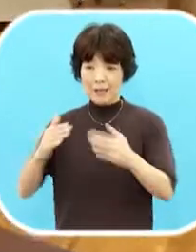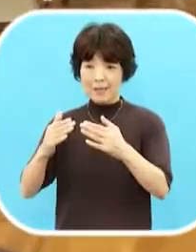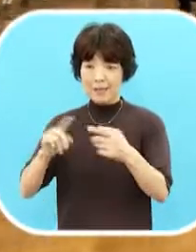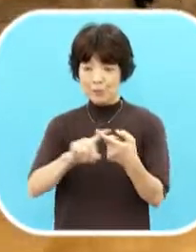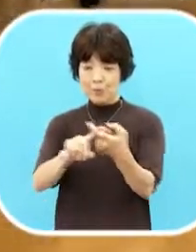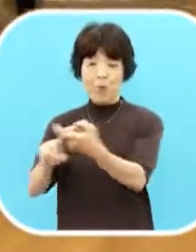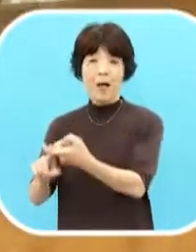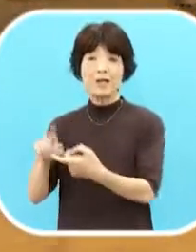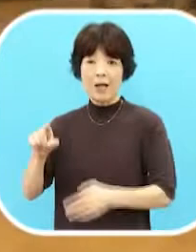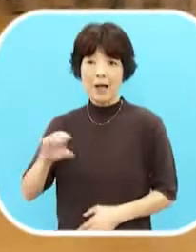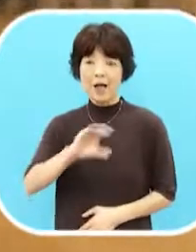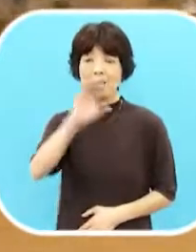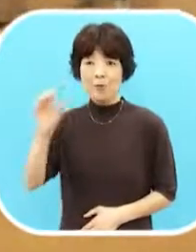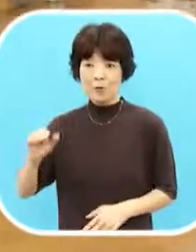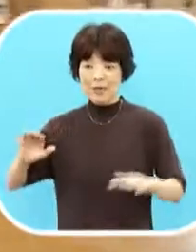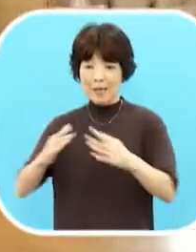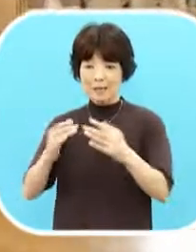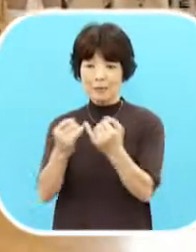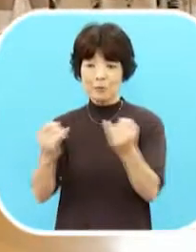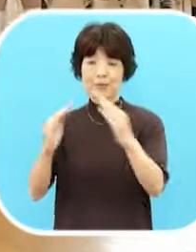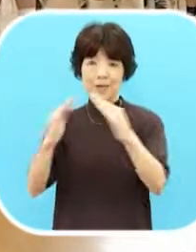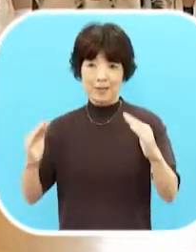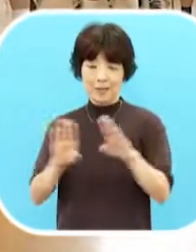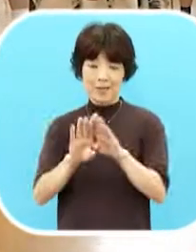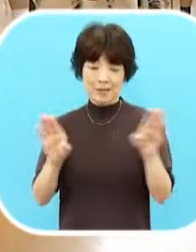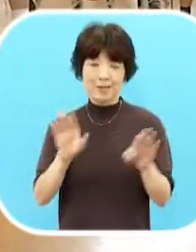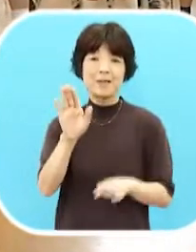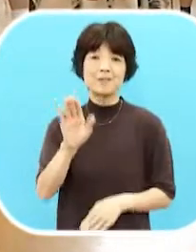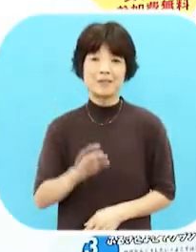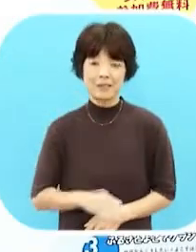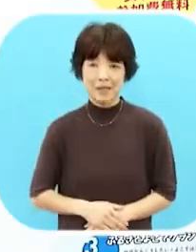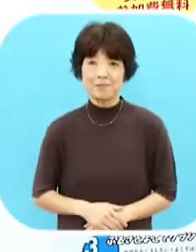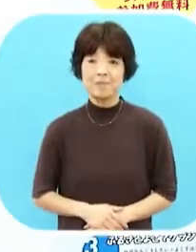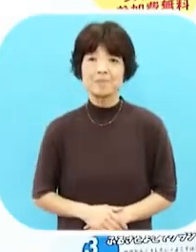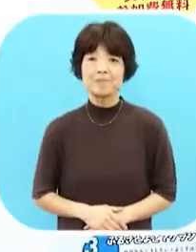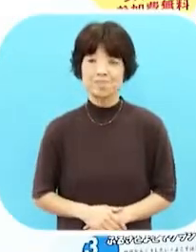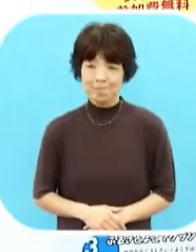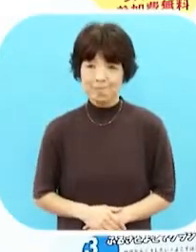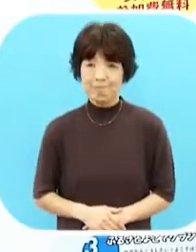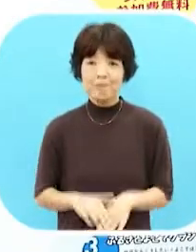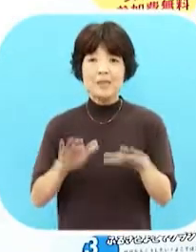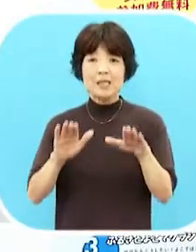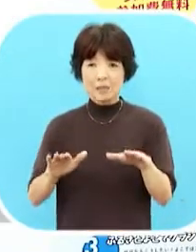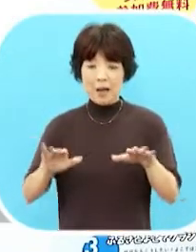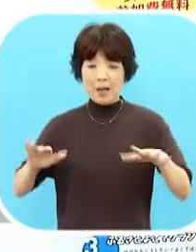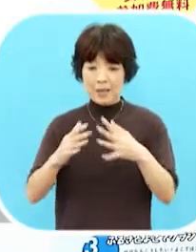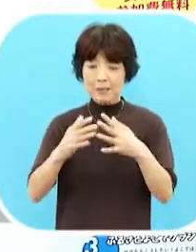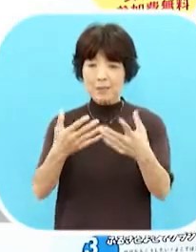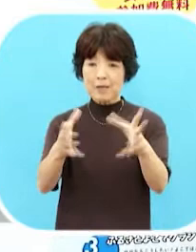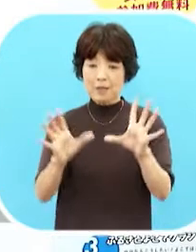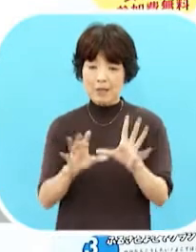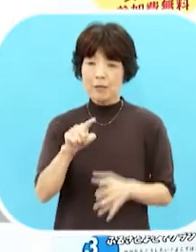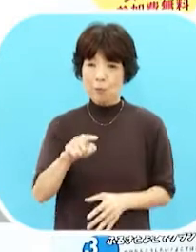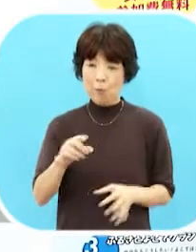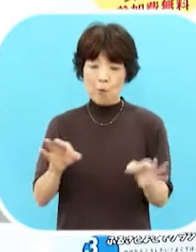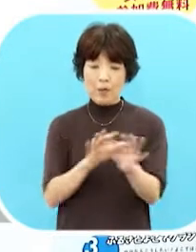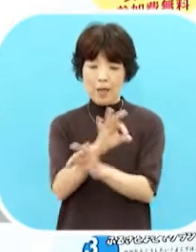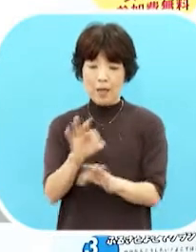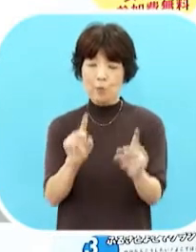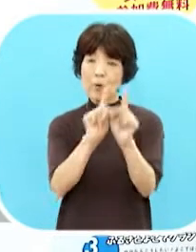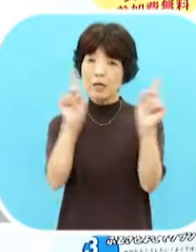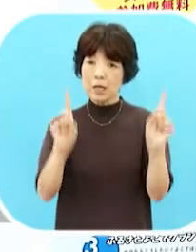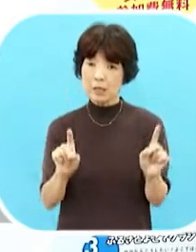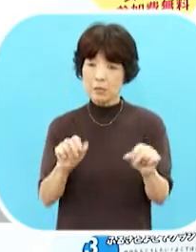会が横手建設女子会を開催しました。 今建設業界の経営の課題